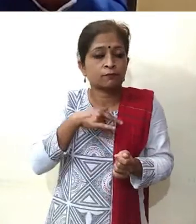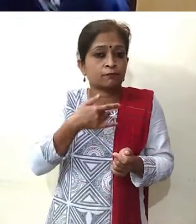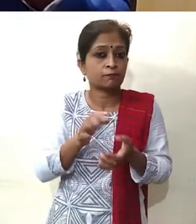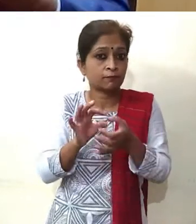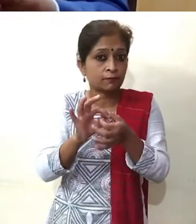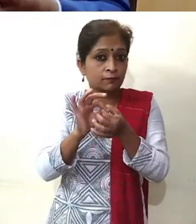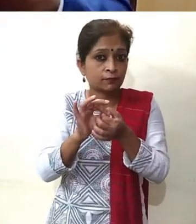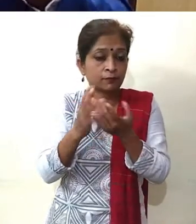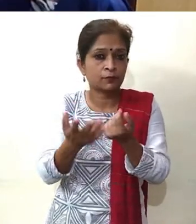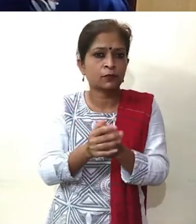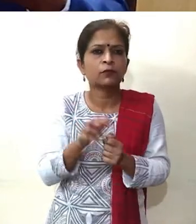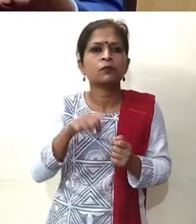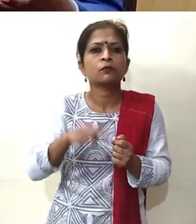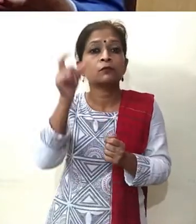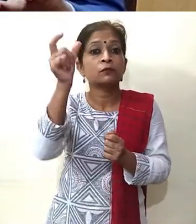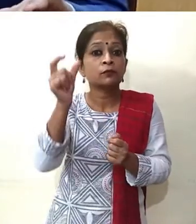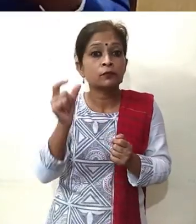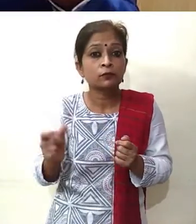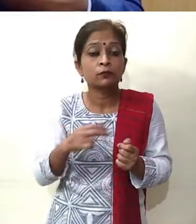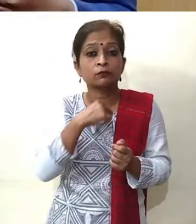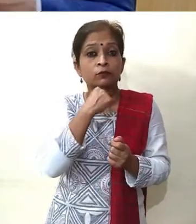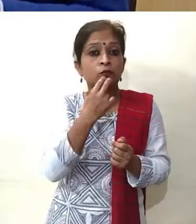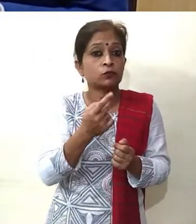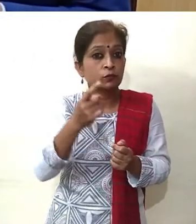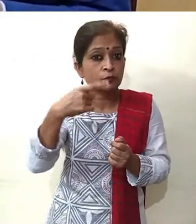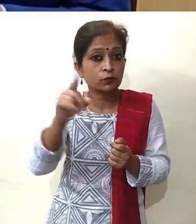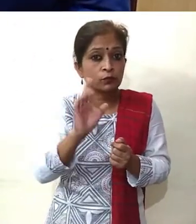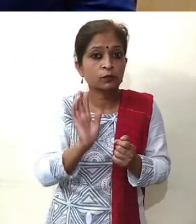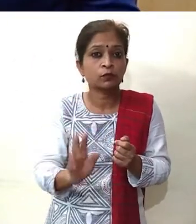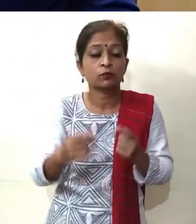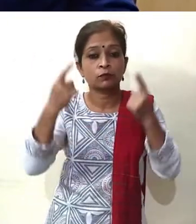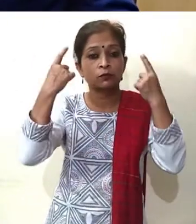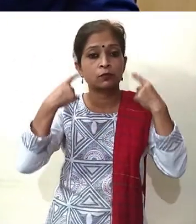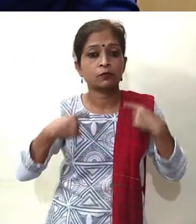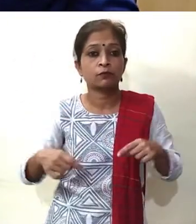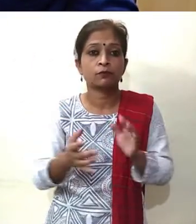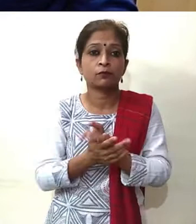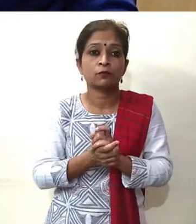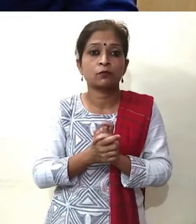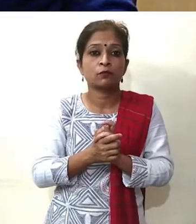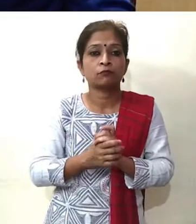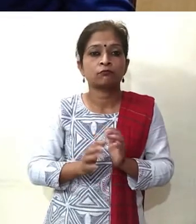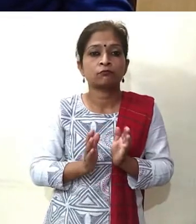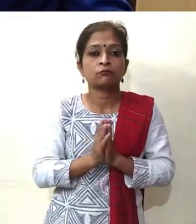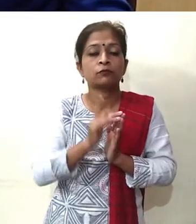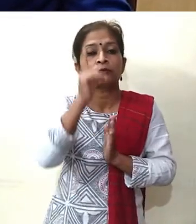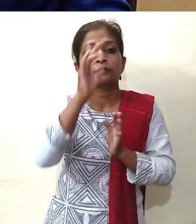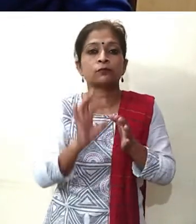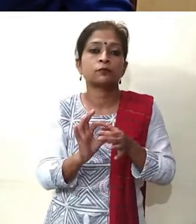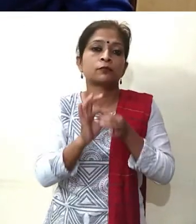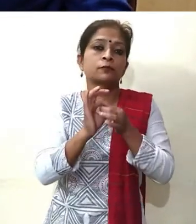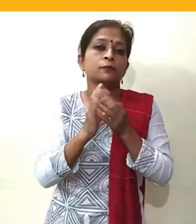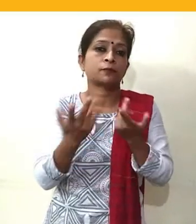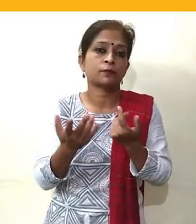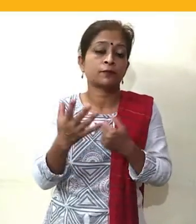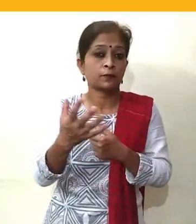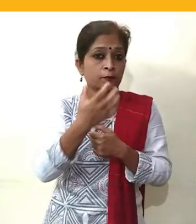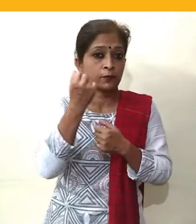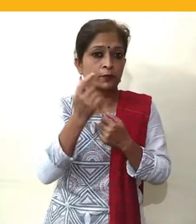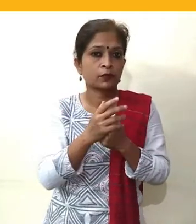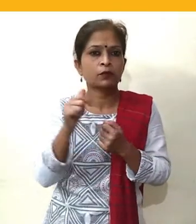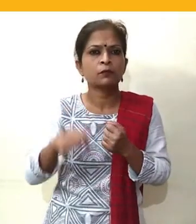हो सकती है। ये अक्षर अगर सही उच्चारण ही कर दिए जाएं तो शरीर शुद्ध हो जाएगा जी। उस समय के राजा थे हमारे महेंद्र